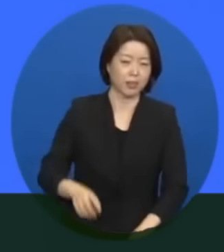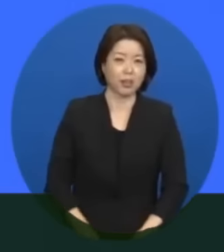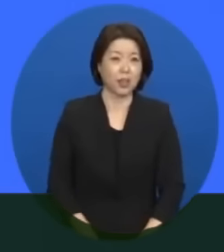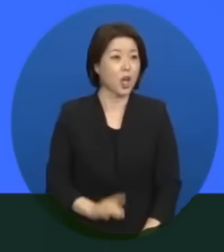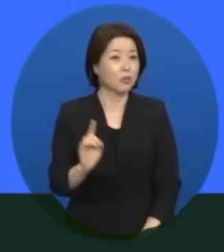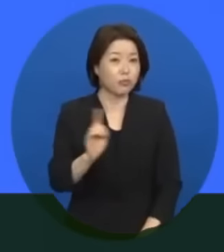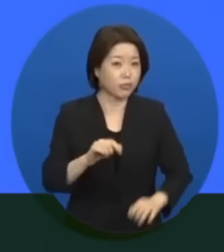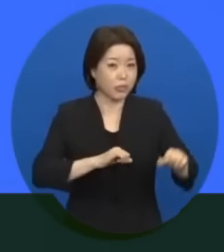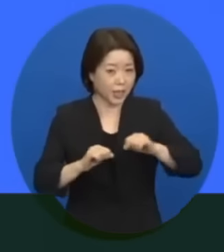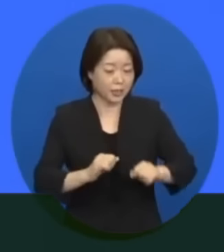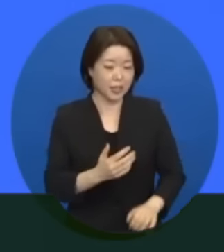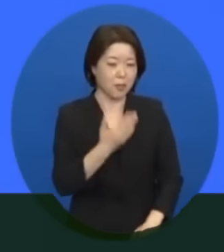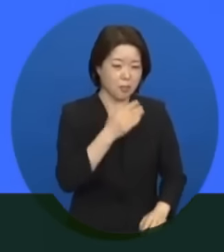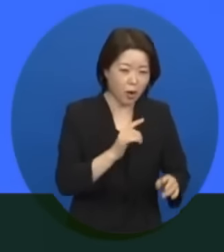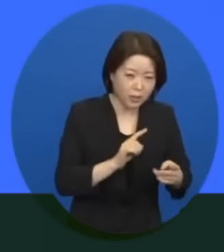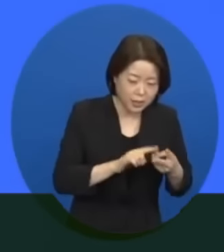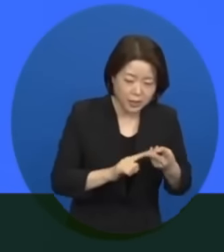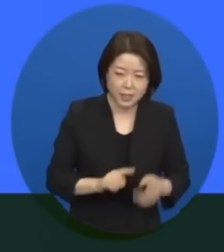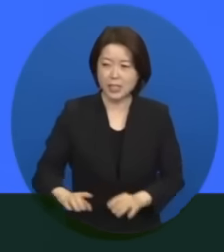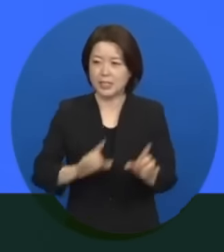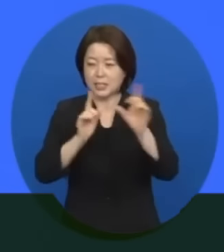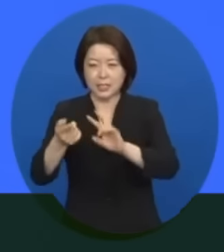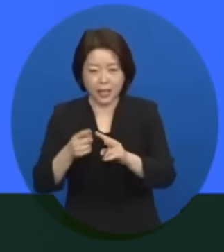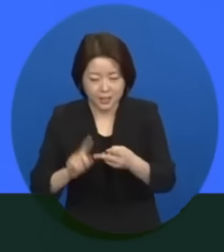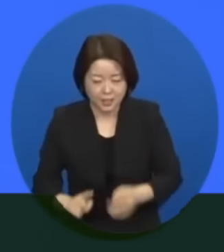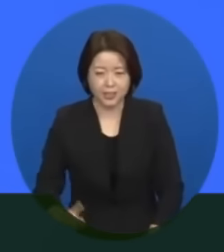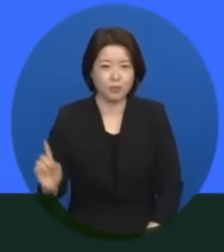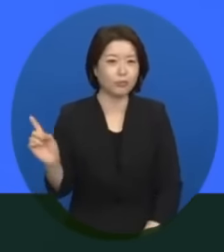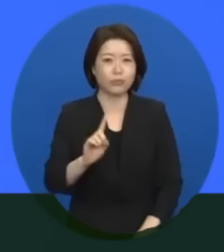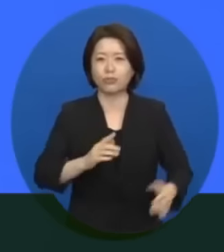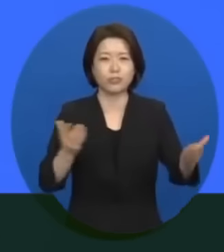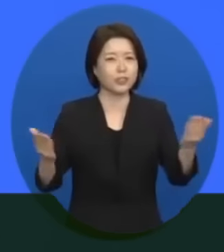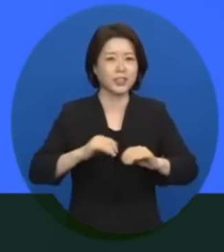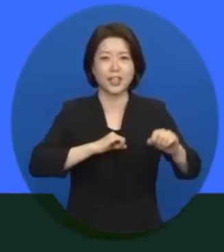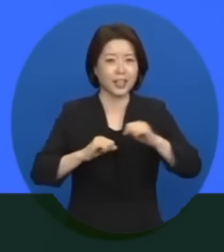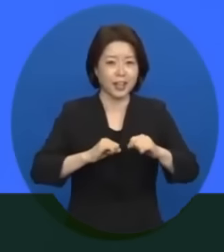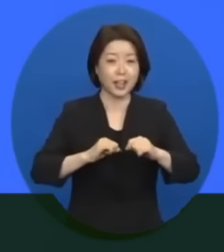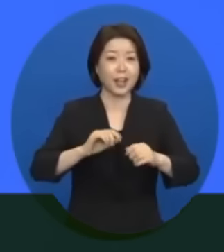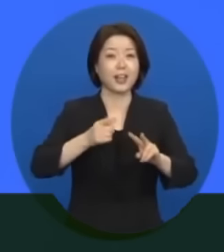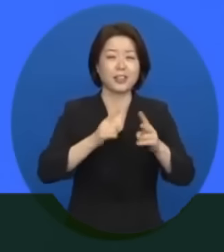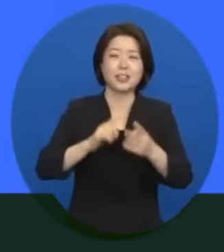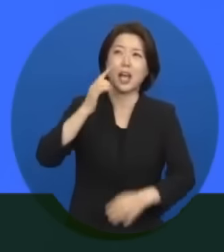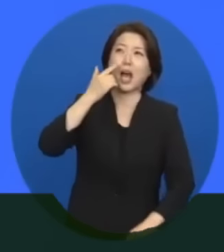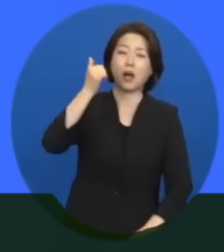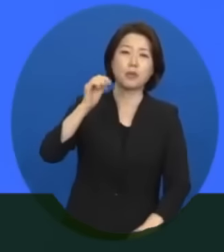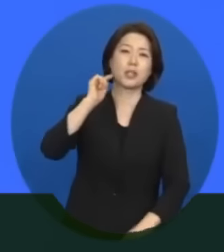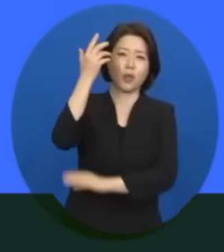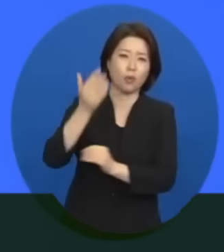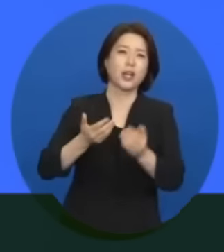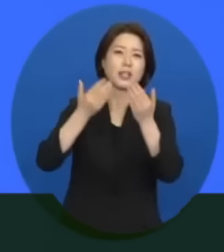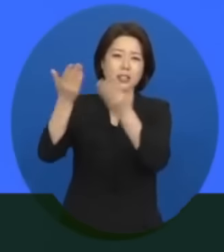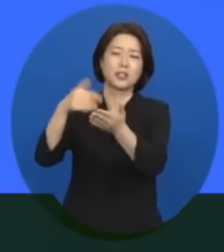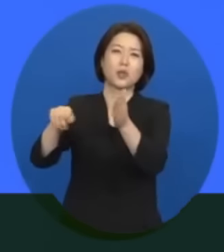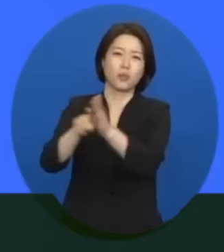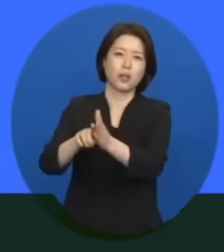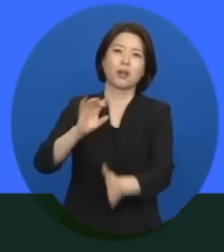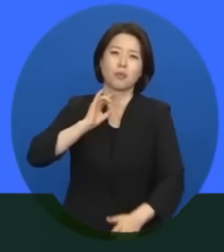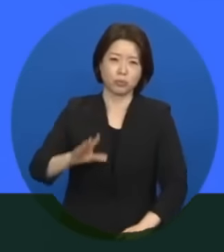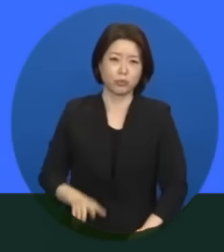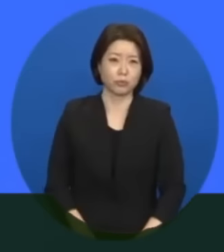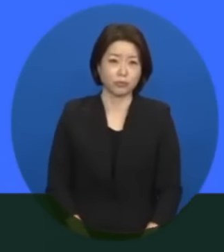하든 우리가 먹든지 우리가 살든지 무엇을 하든 아버지께 영광을 드리기 위해서 한다는 것을 잊어서는 안